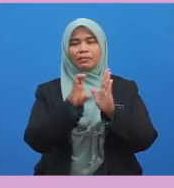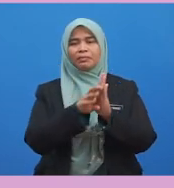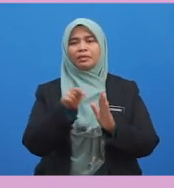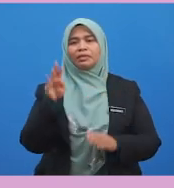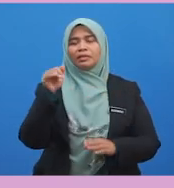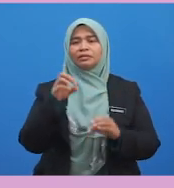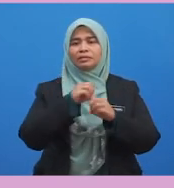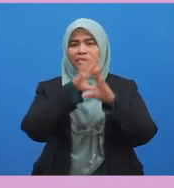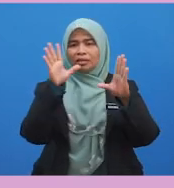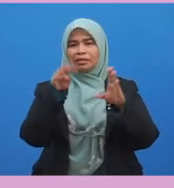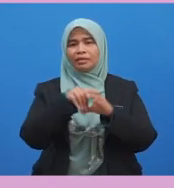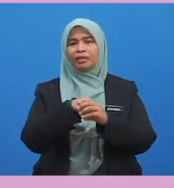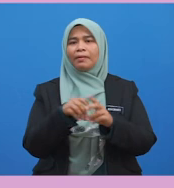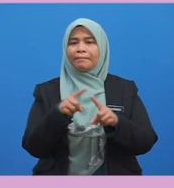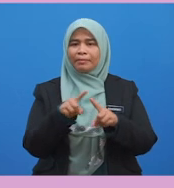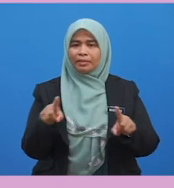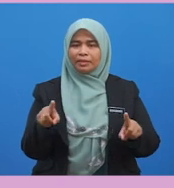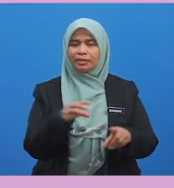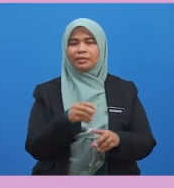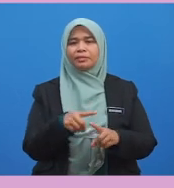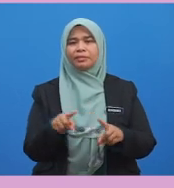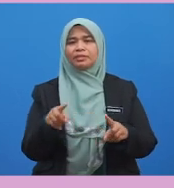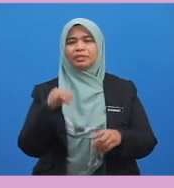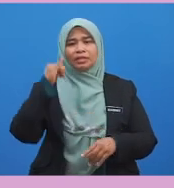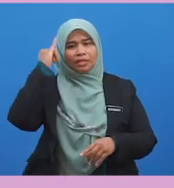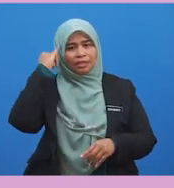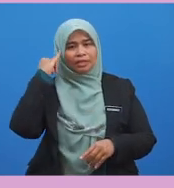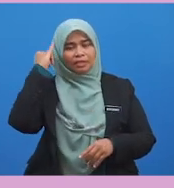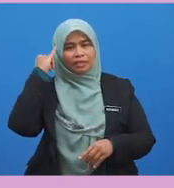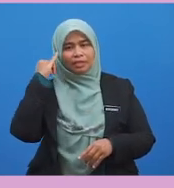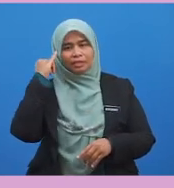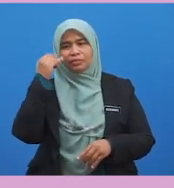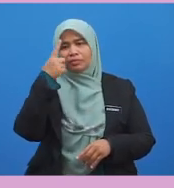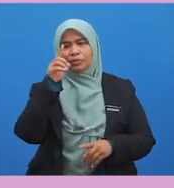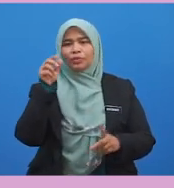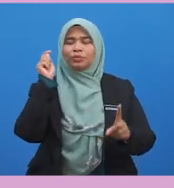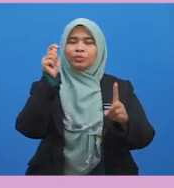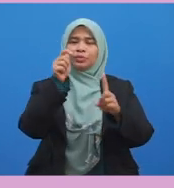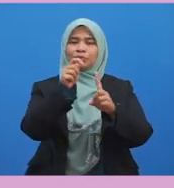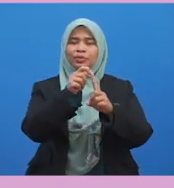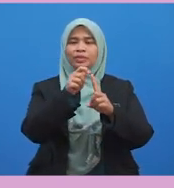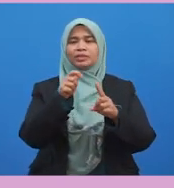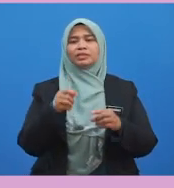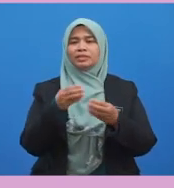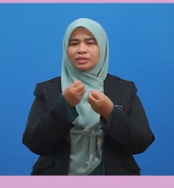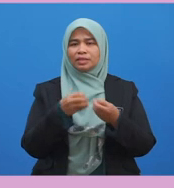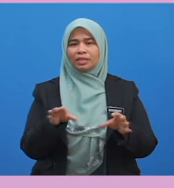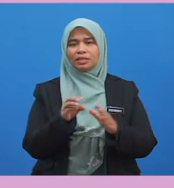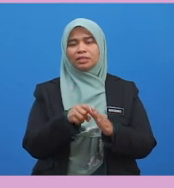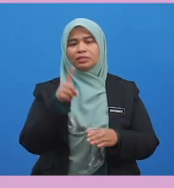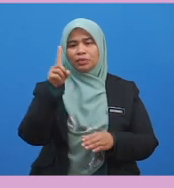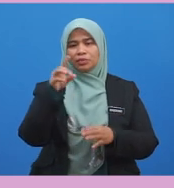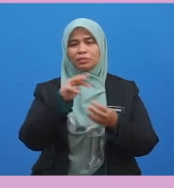jelas dalam membandingkan dan membezakan idea bagi tujuan